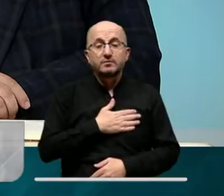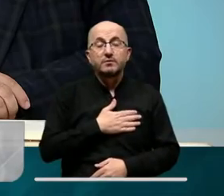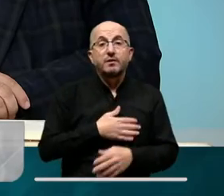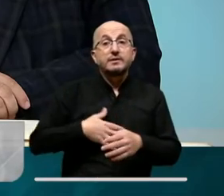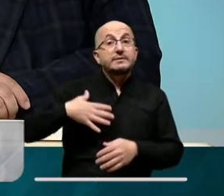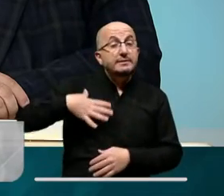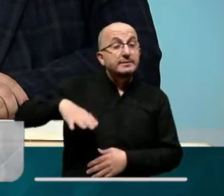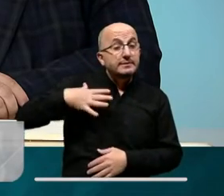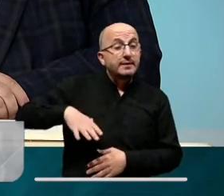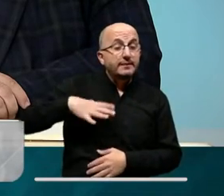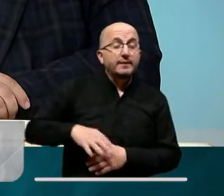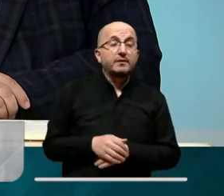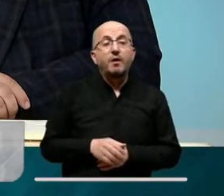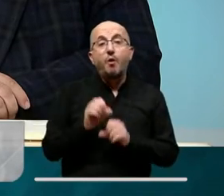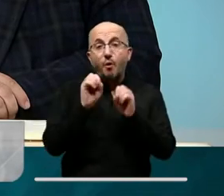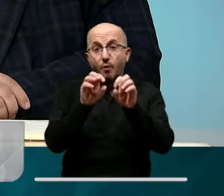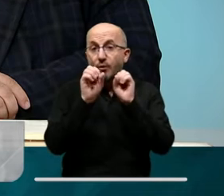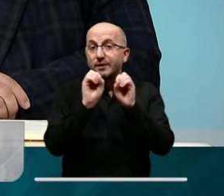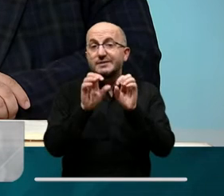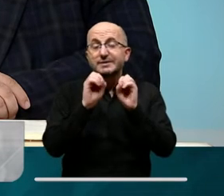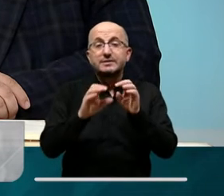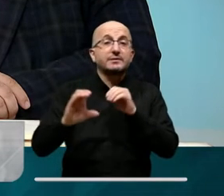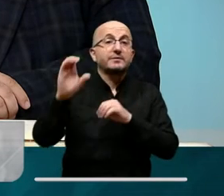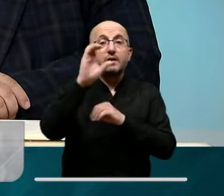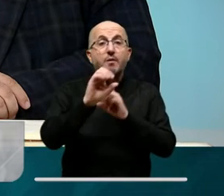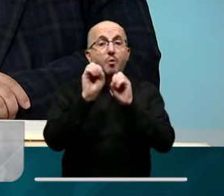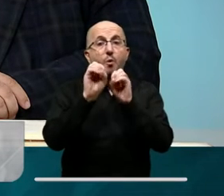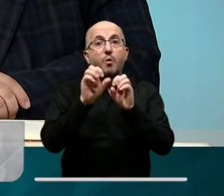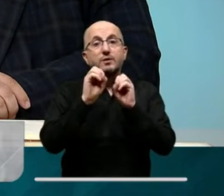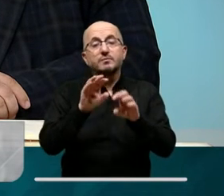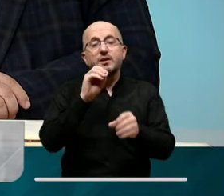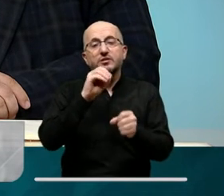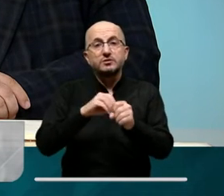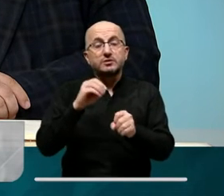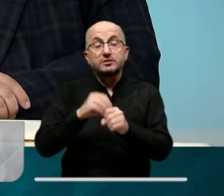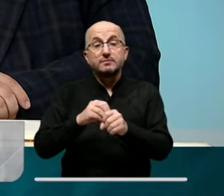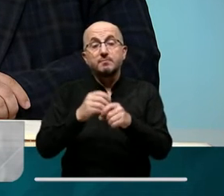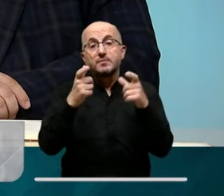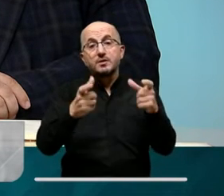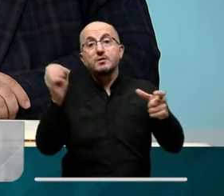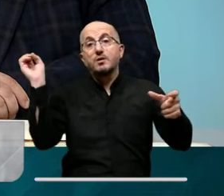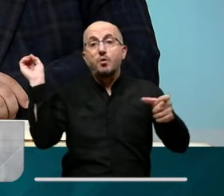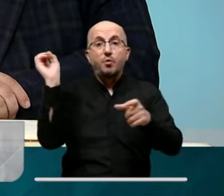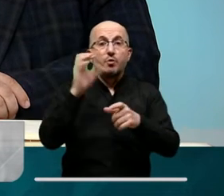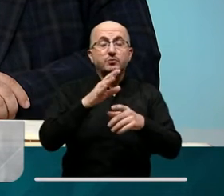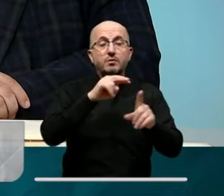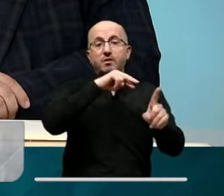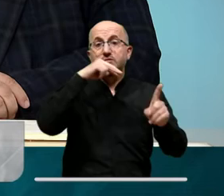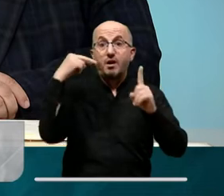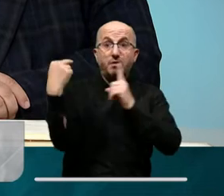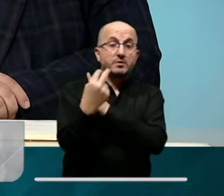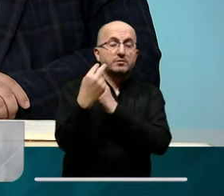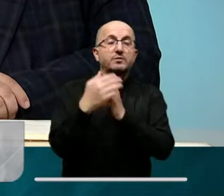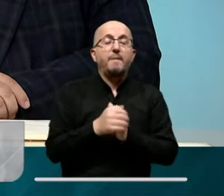edilen Eee öğretmenler dini mübini İslam'ı anlatmak üzere bir yere gönderilen ashab-ı Kiram